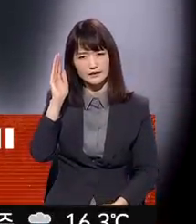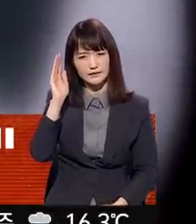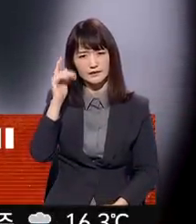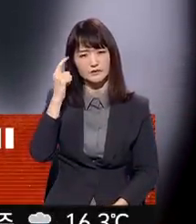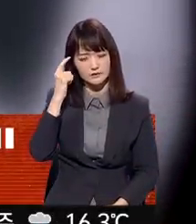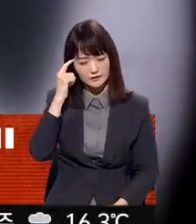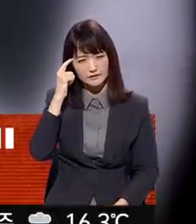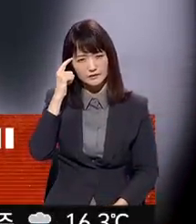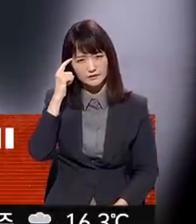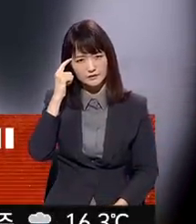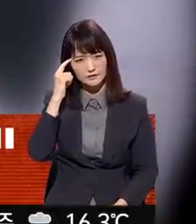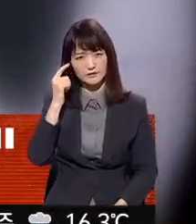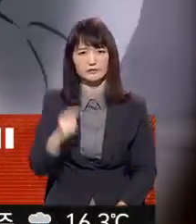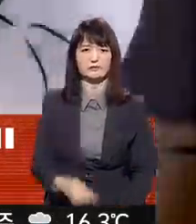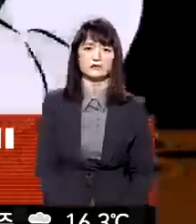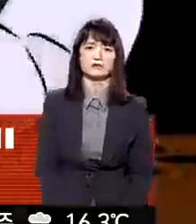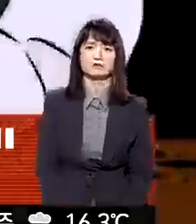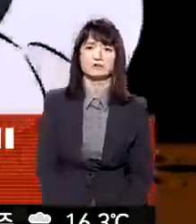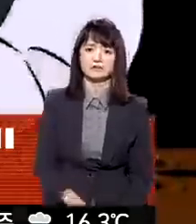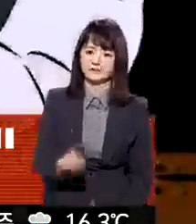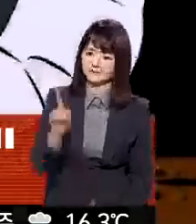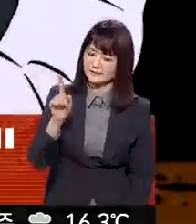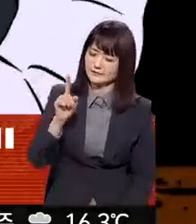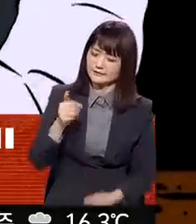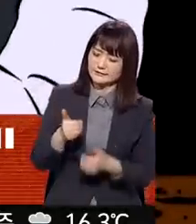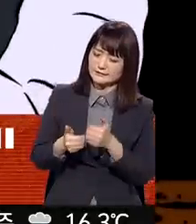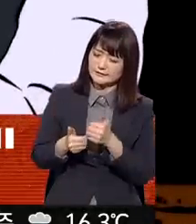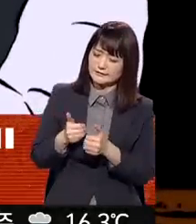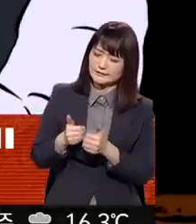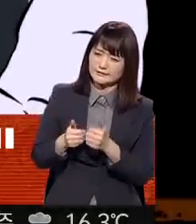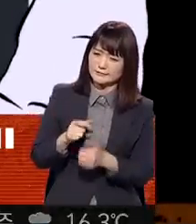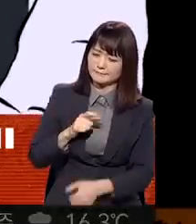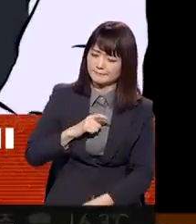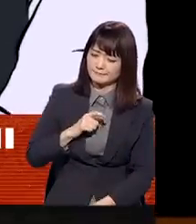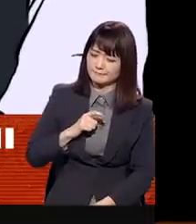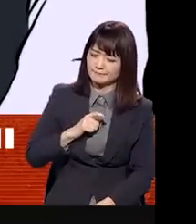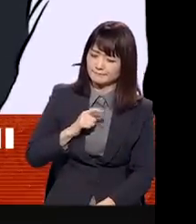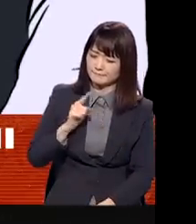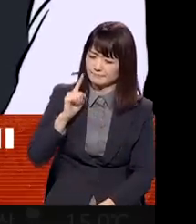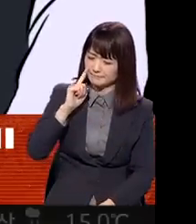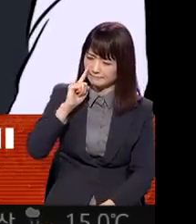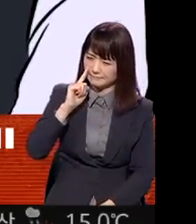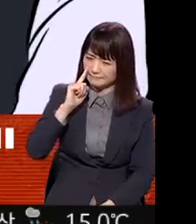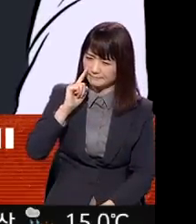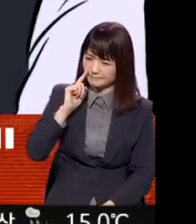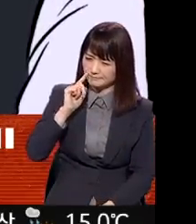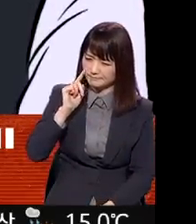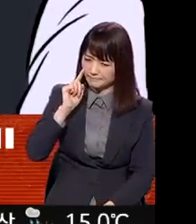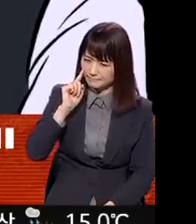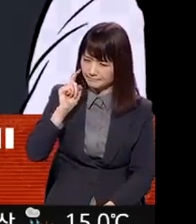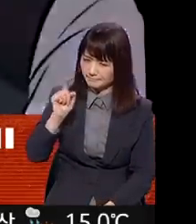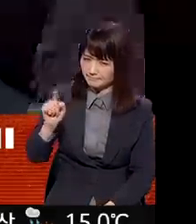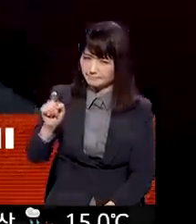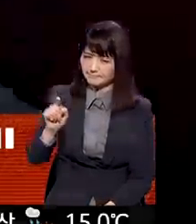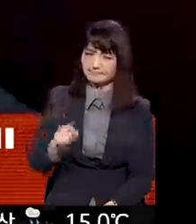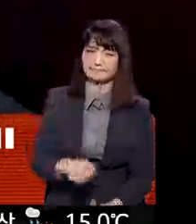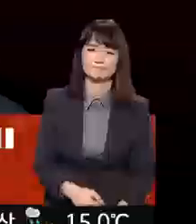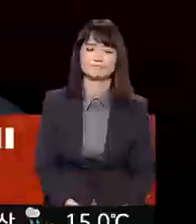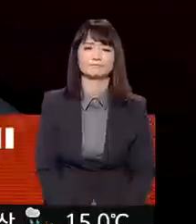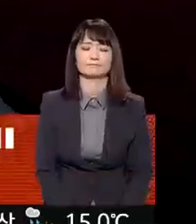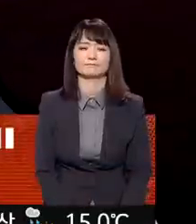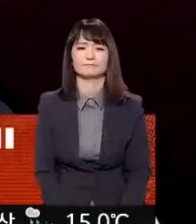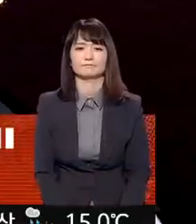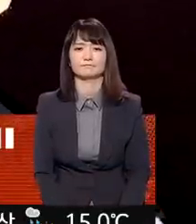선이겠거니 받아들였지만 뭔가 이제 냄새가 스멀스멀 올라옵니다. 자 네. 그런데